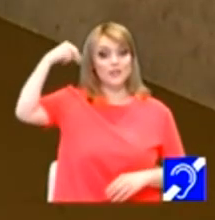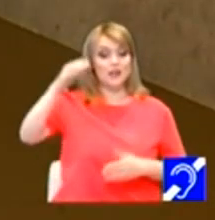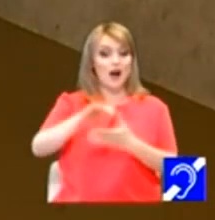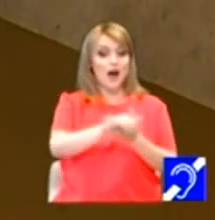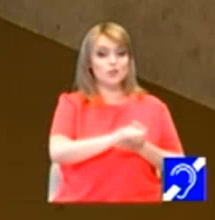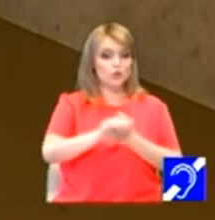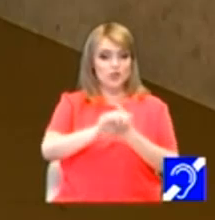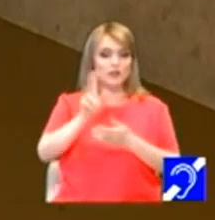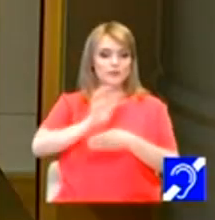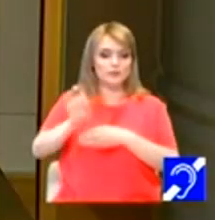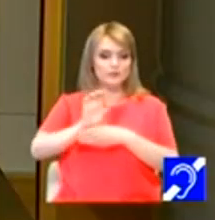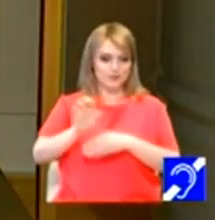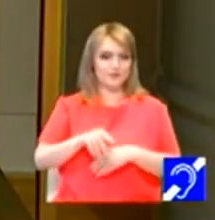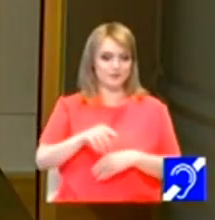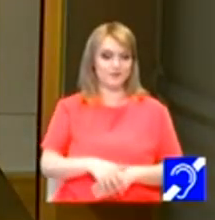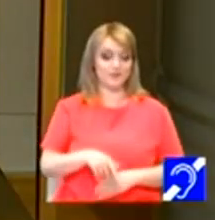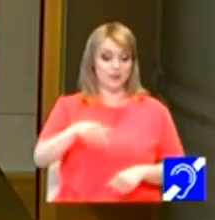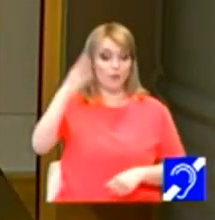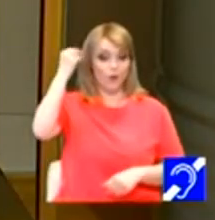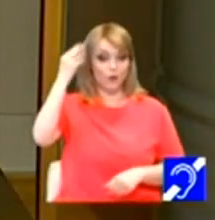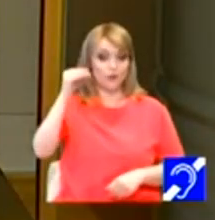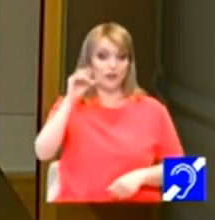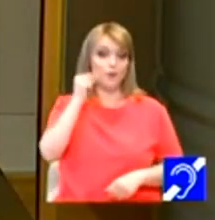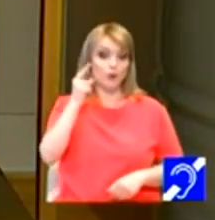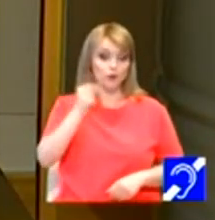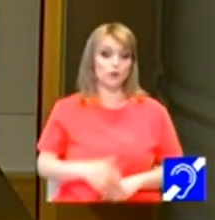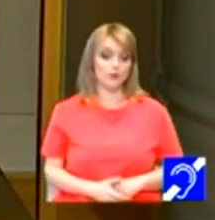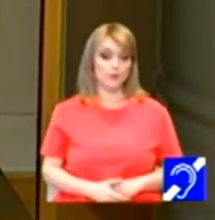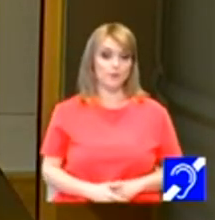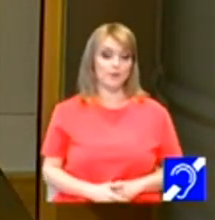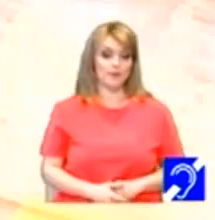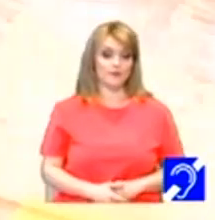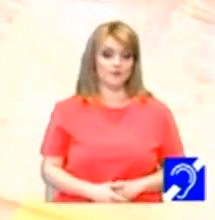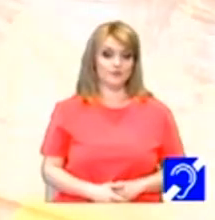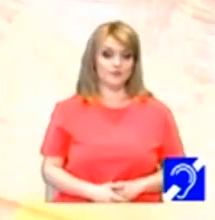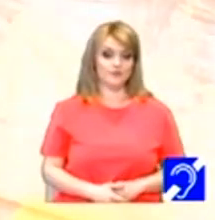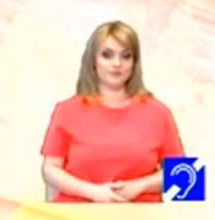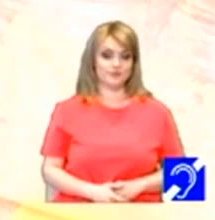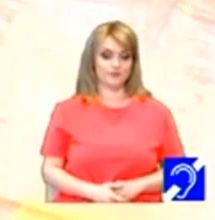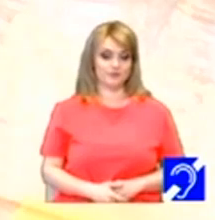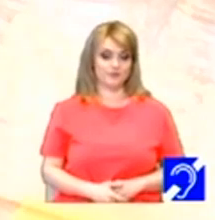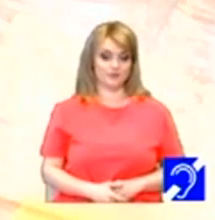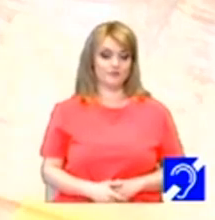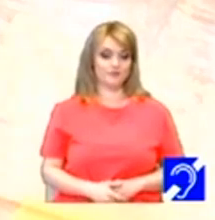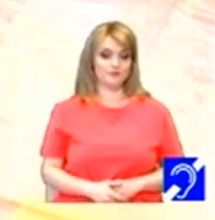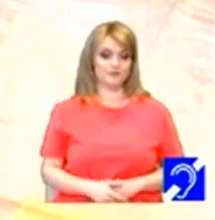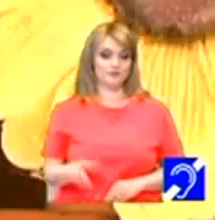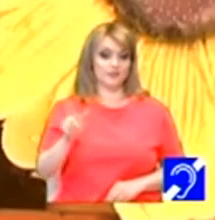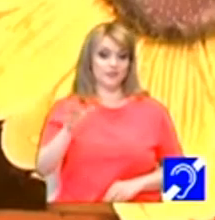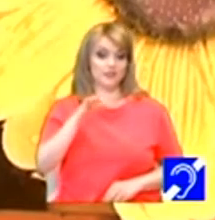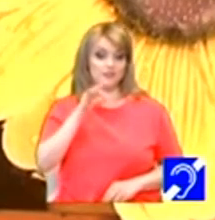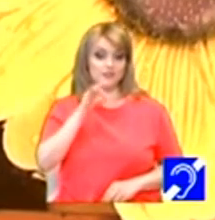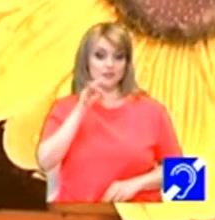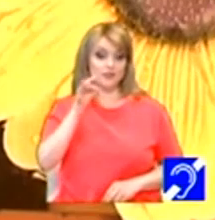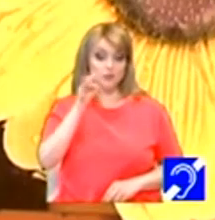Asociației Exportatorilor de Produse Apicole din Moldova, dar și directorul cele de-a doua companii care a luat medalie de argint la expoziția London